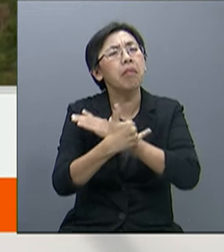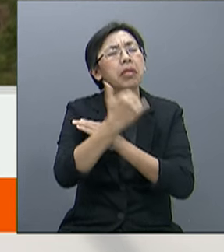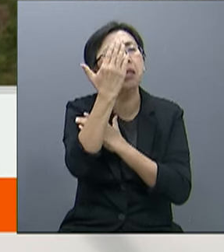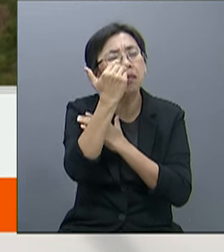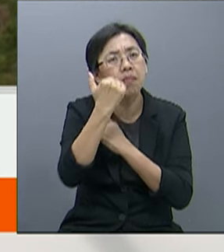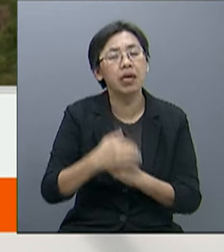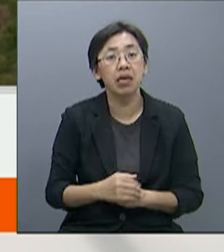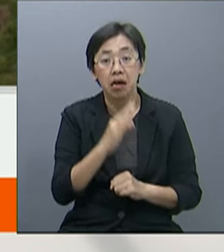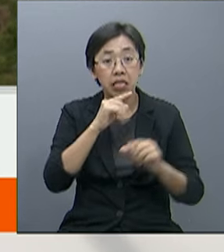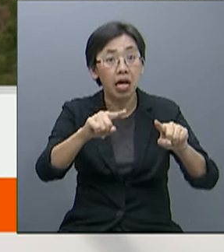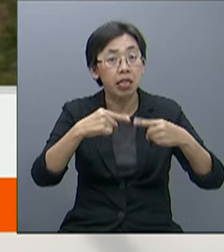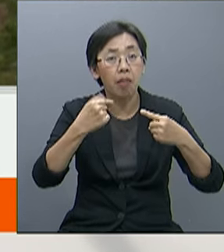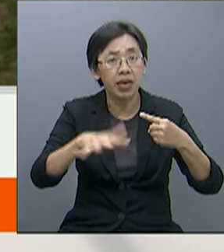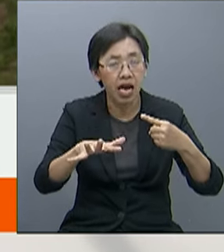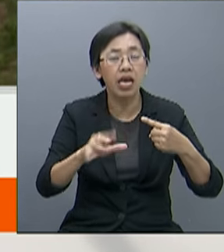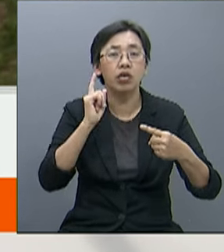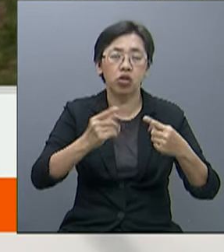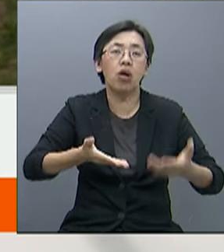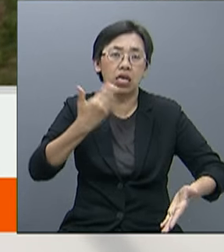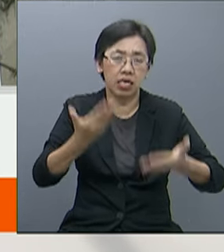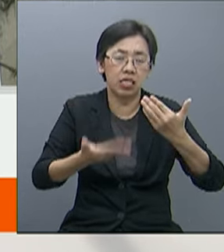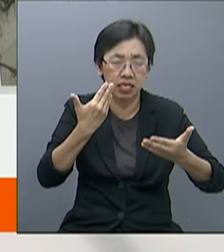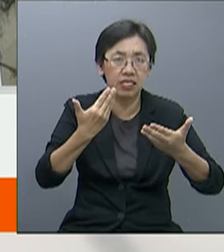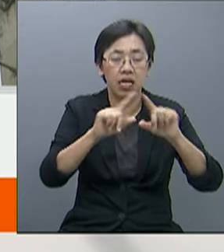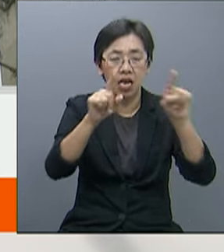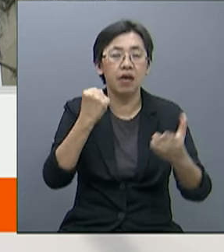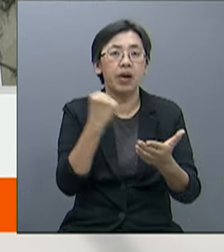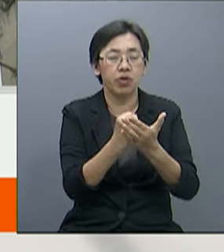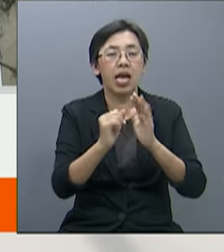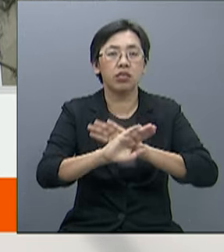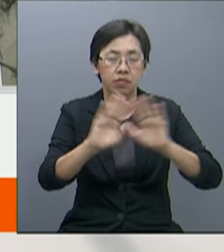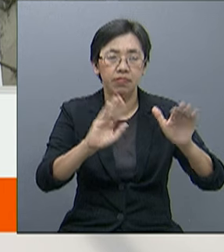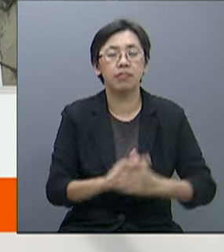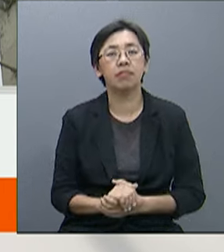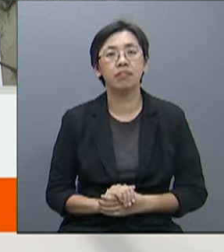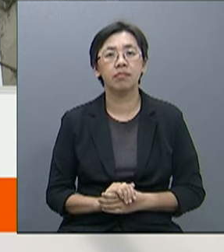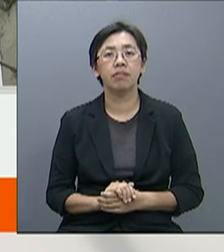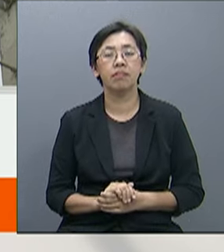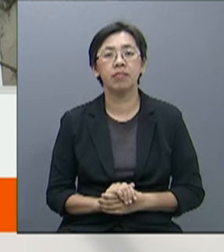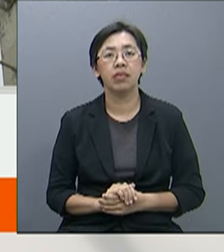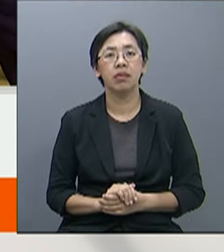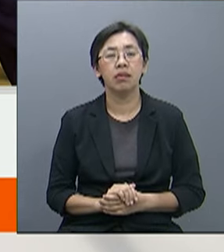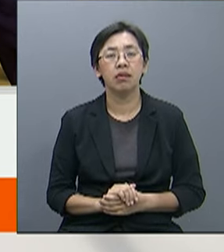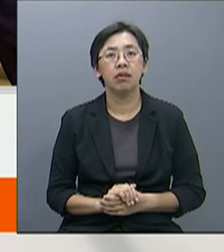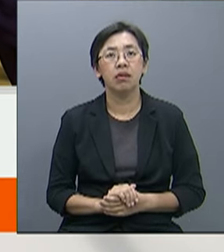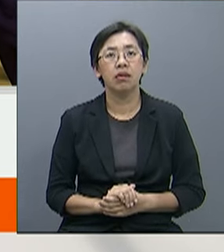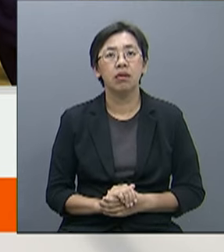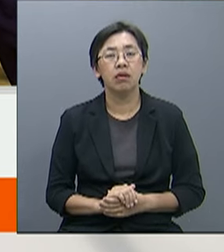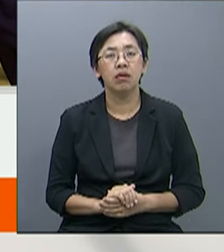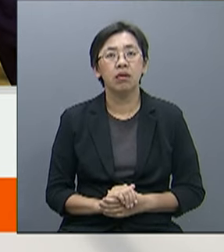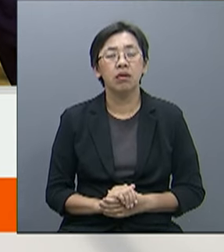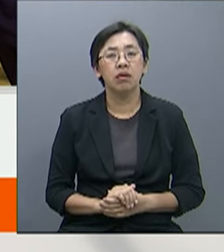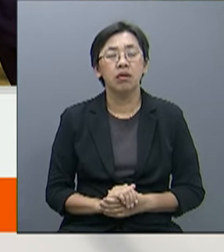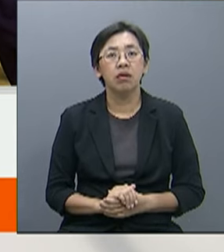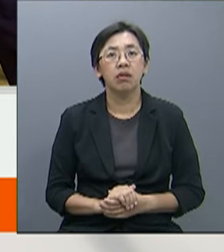ว่าคุณตอบผมไม่ได้คุณก็ต้องรื้อเพราะเราจะเพิกถอนใบอนุญาตตามเสาครับ เอ๊ะท่านคุณไตรรัตน์คะเสาสัญญาณการติดตั้งเ